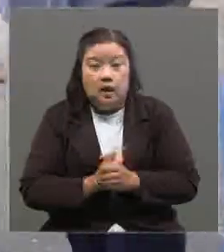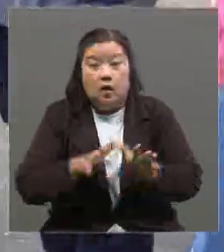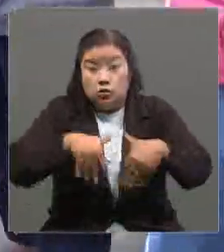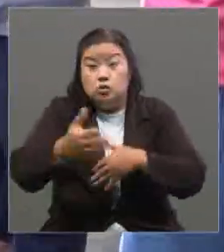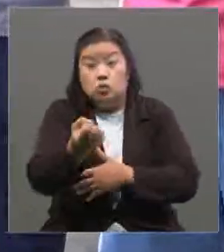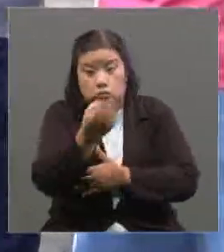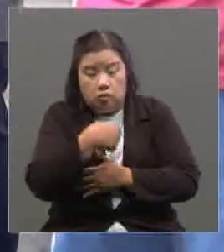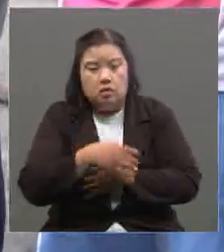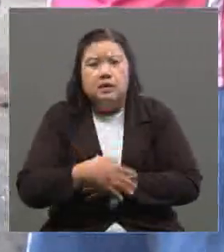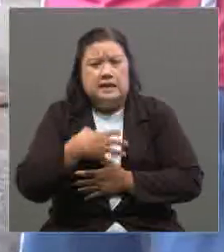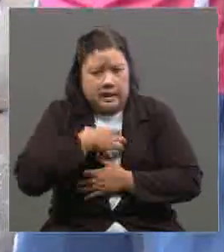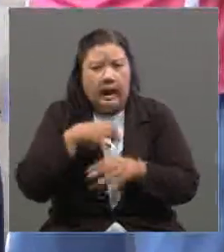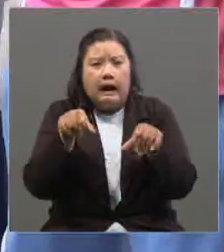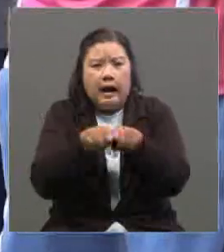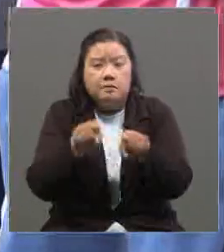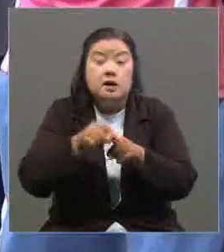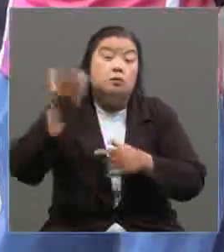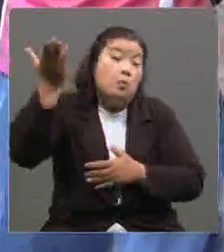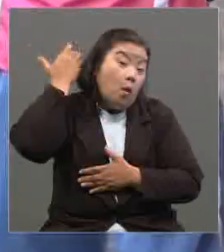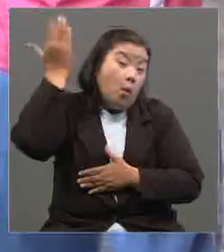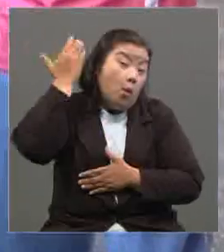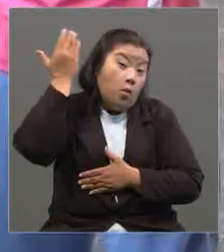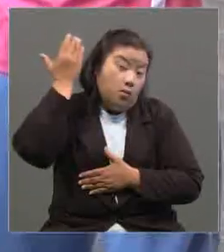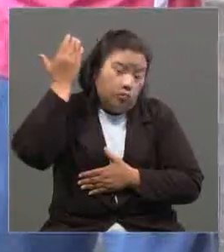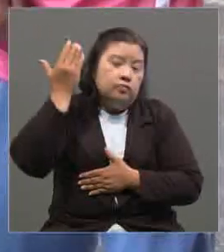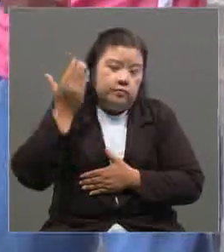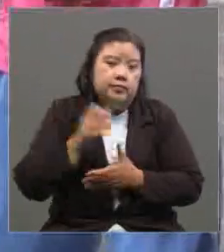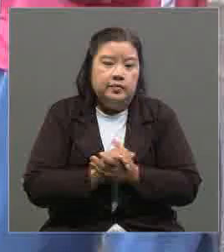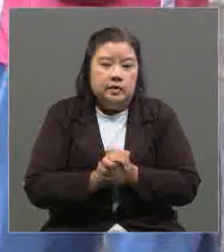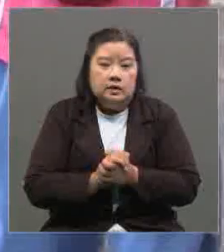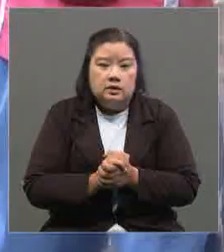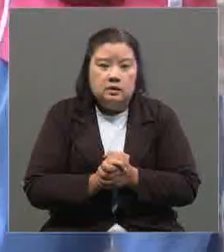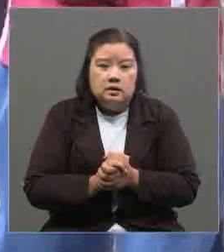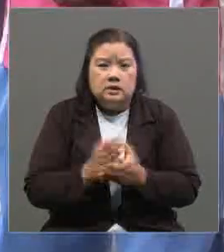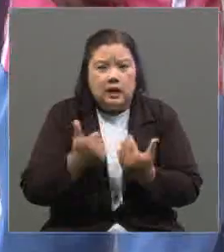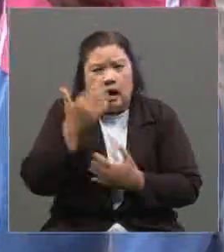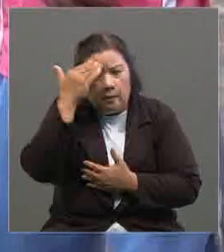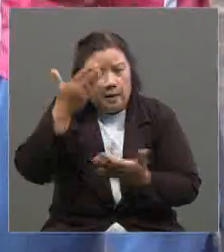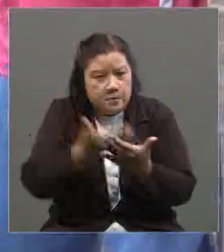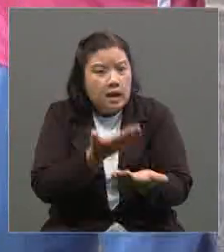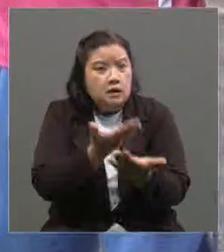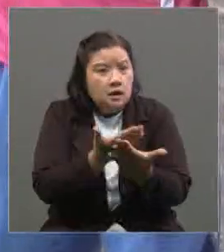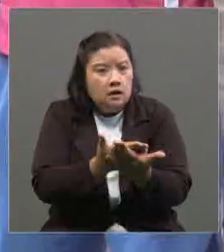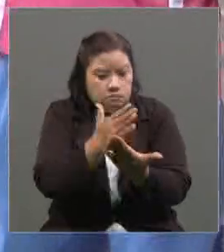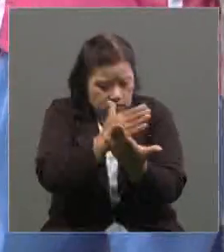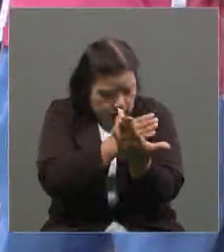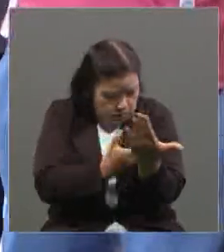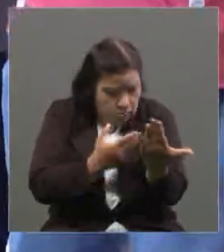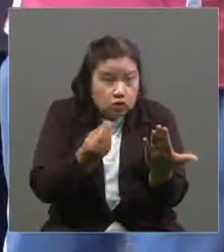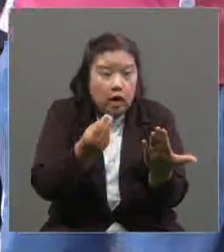ให้มันเป็นแบบระบบเก่าอยากให้เป็นเหมือนสมัยก่อนหน้านี้แล้วอยู่ดีมันเปลี่ยนมาเป็นแบบนี้ตั้งแต่เมื่อไหร่